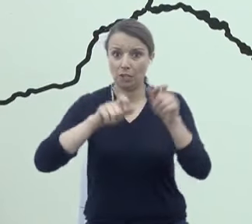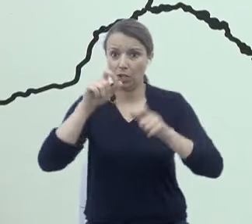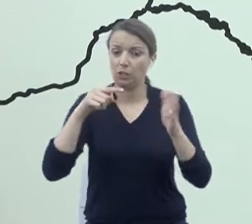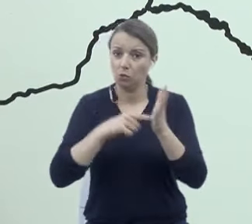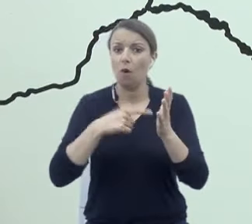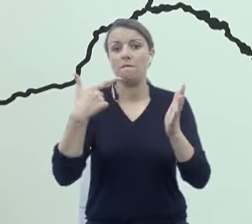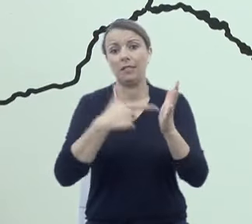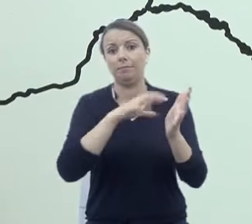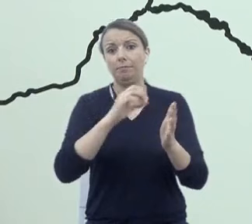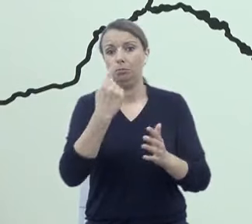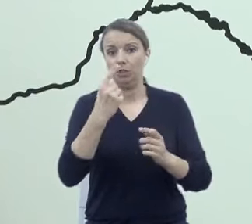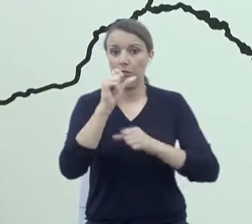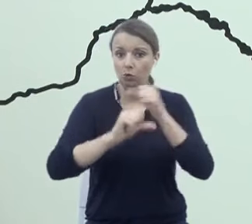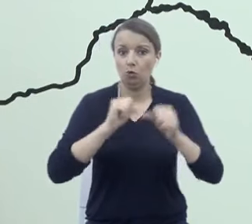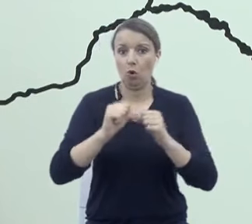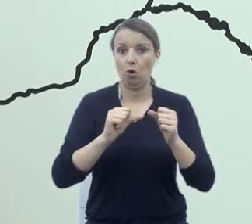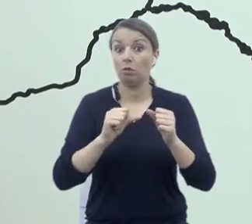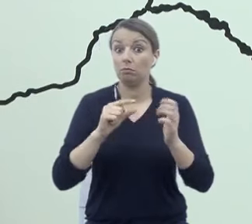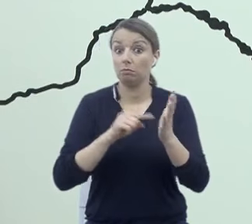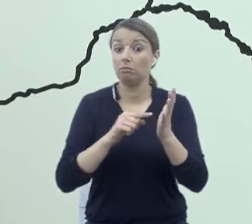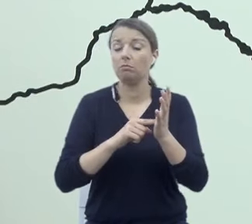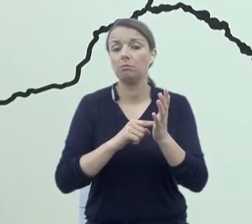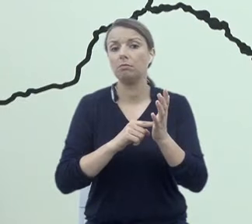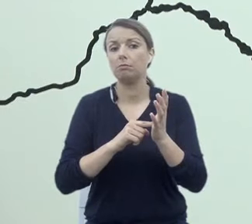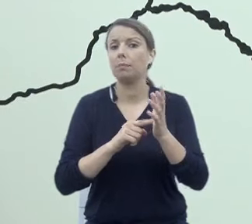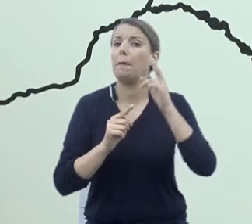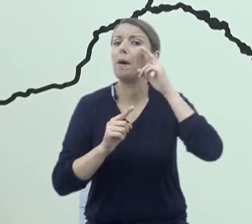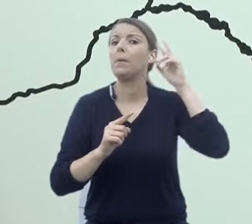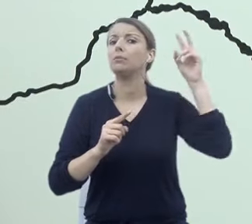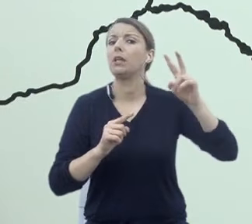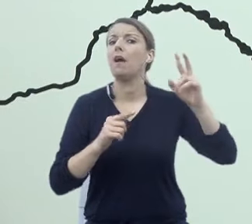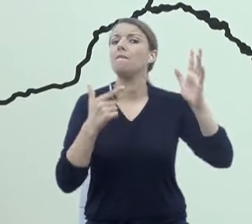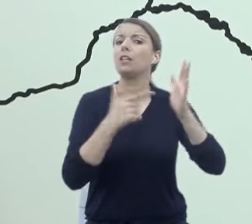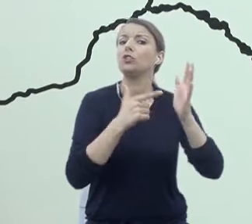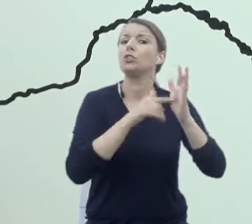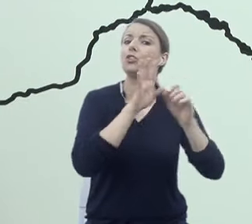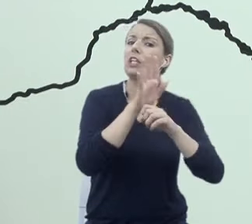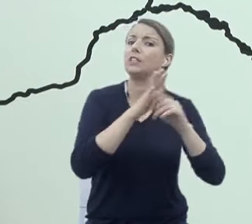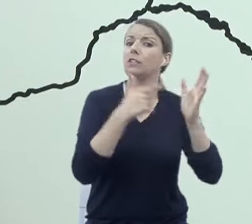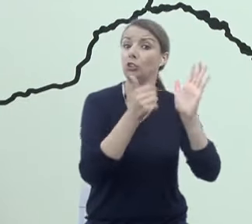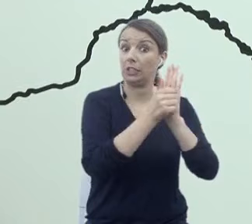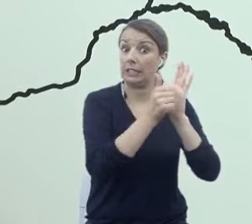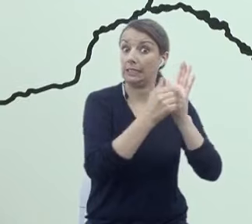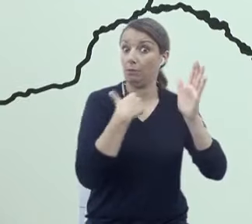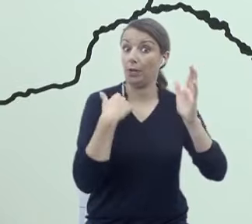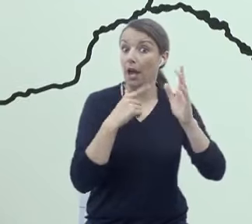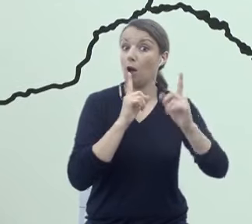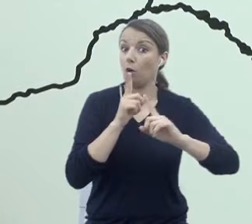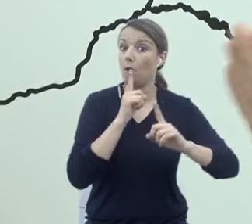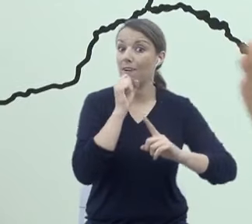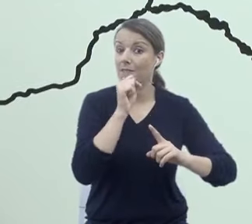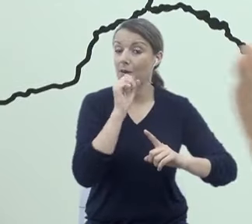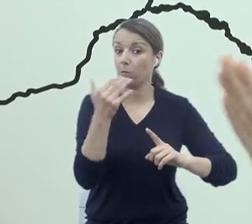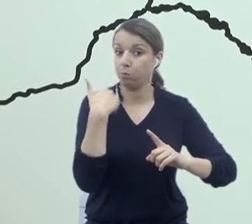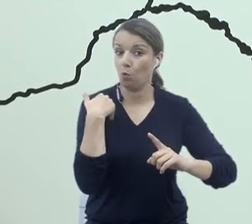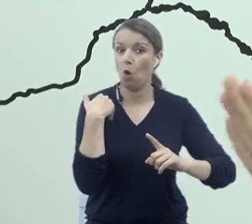2001 rok, z perspektywy 2014-16, jak ja z nimi rozmawiałam, jest przez nich